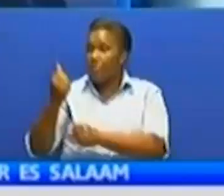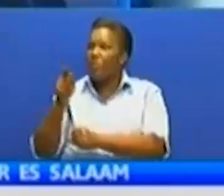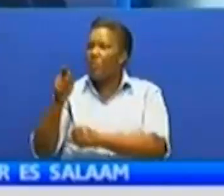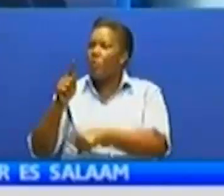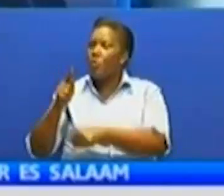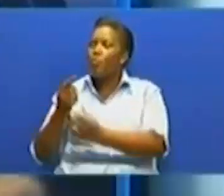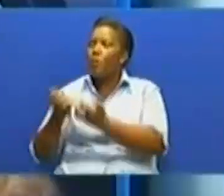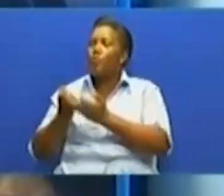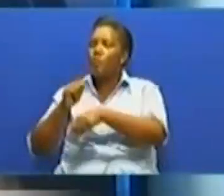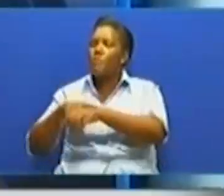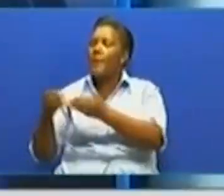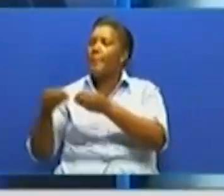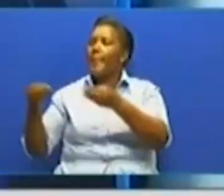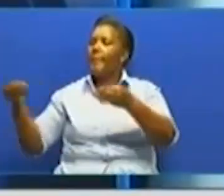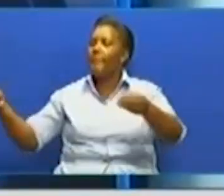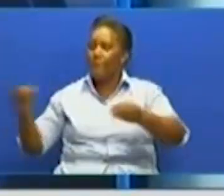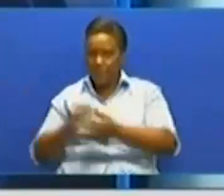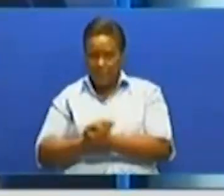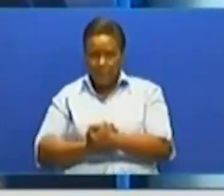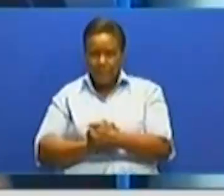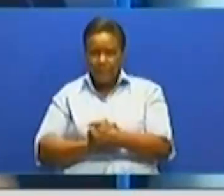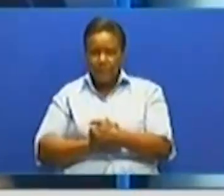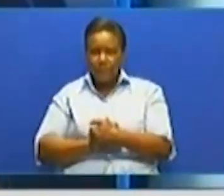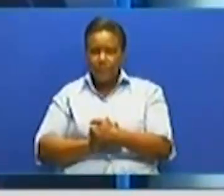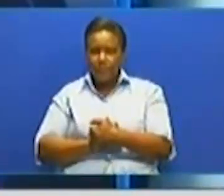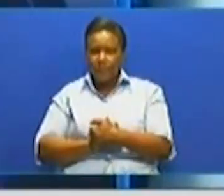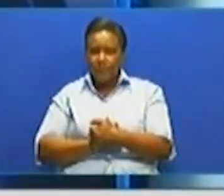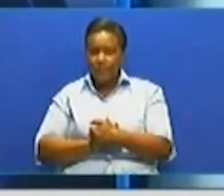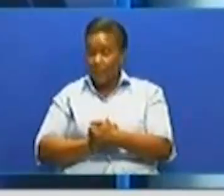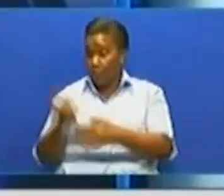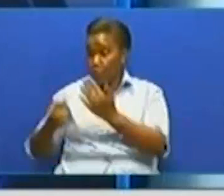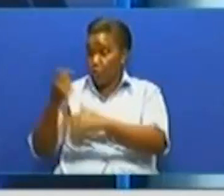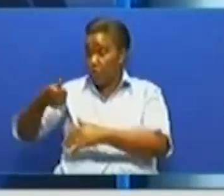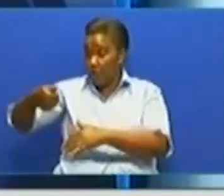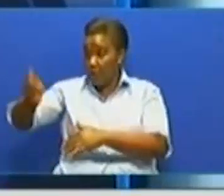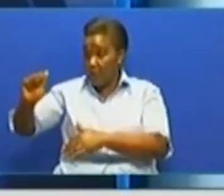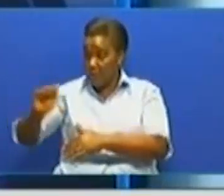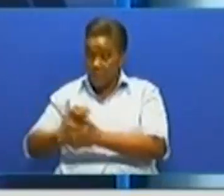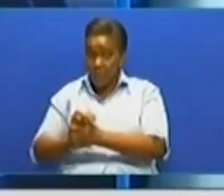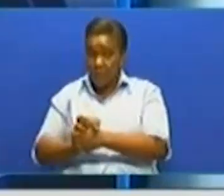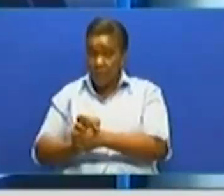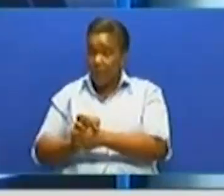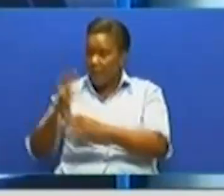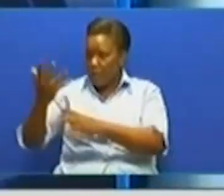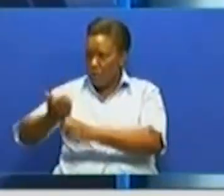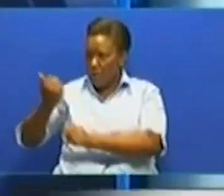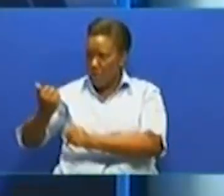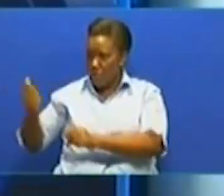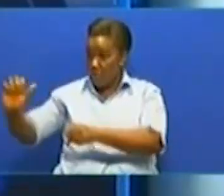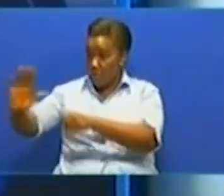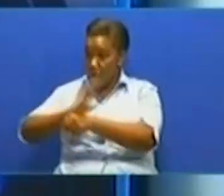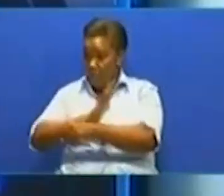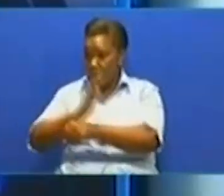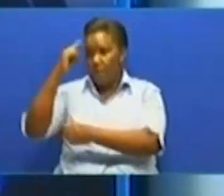Aha. Yaani ile tukio la kupatwa kwa mwezi, hasa kama ni swala lile la kupatwa kamili, ile inakuwa zaidi